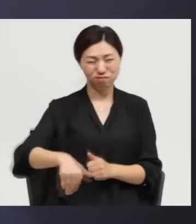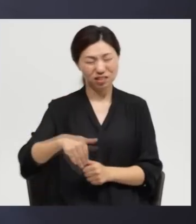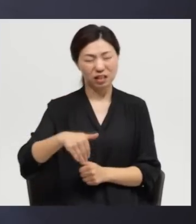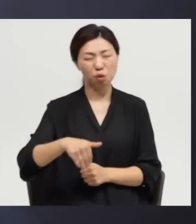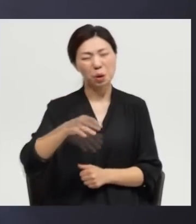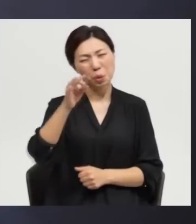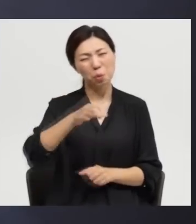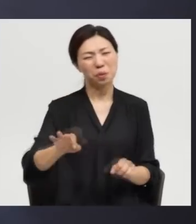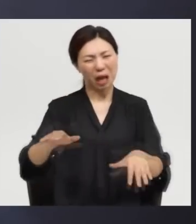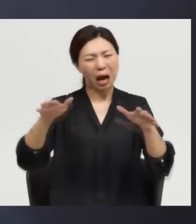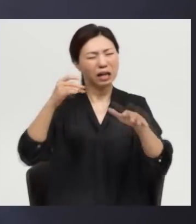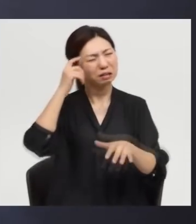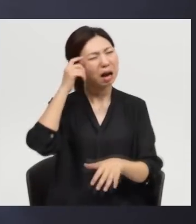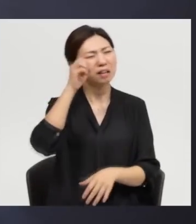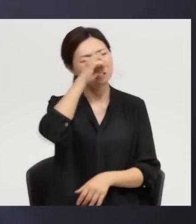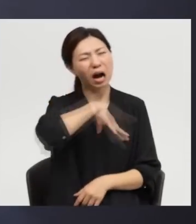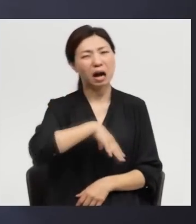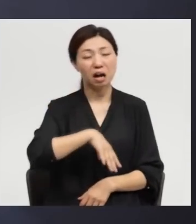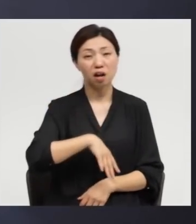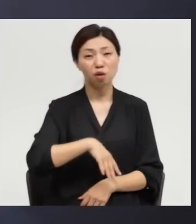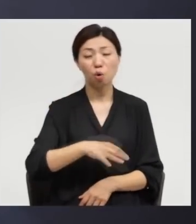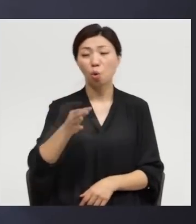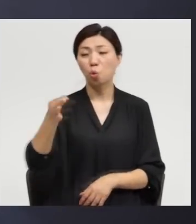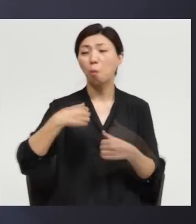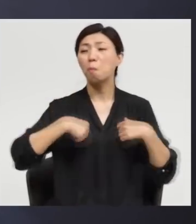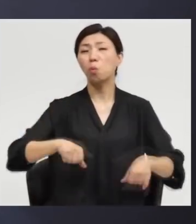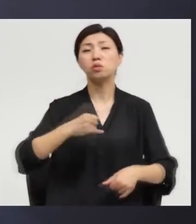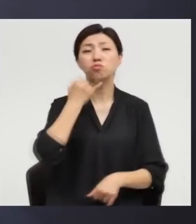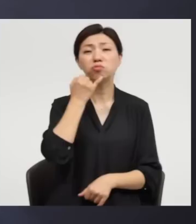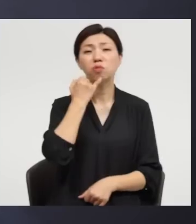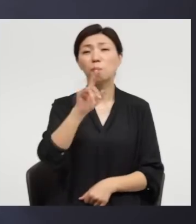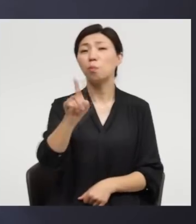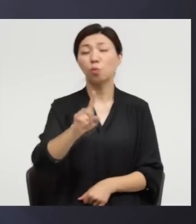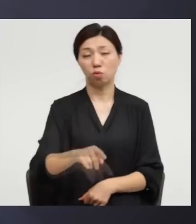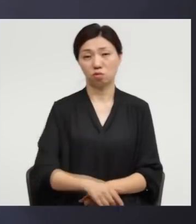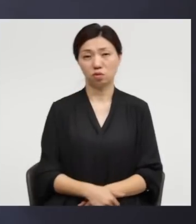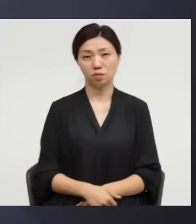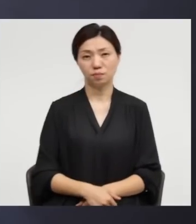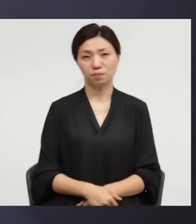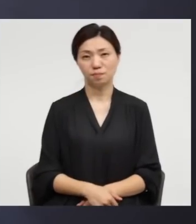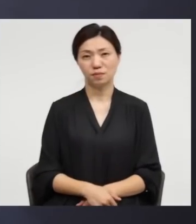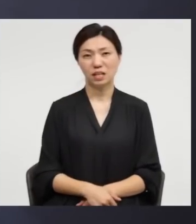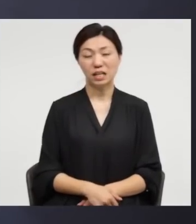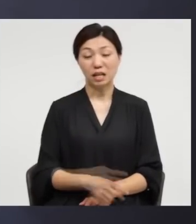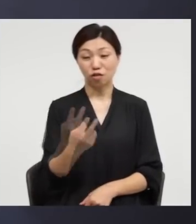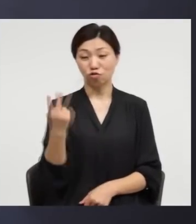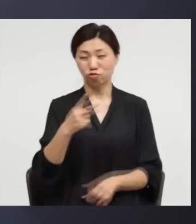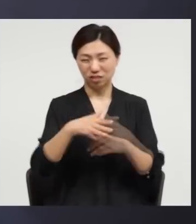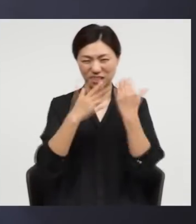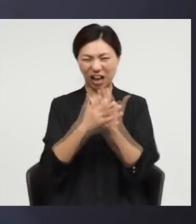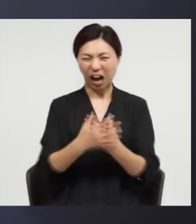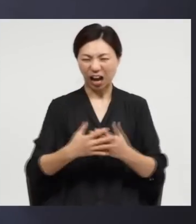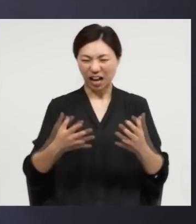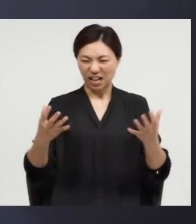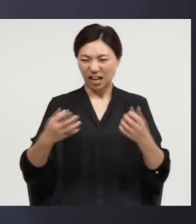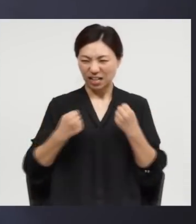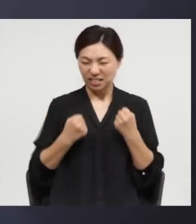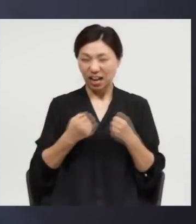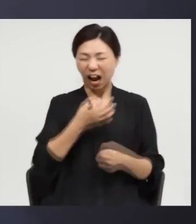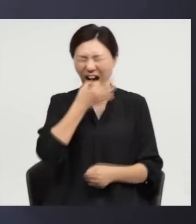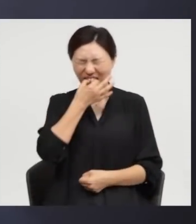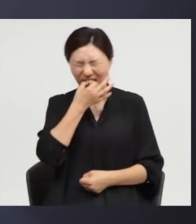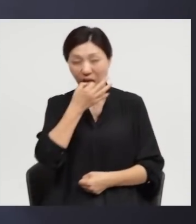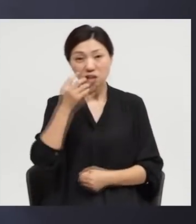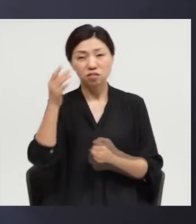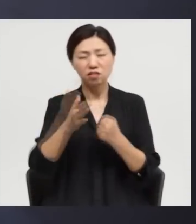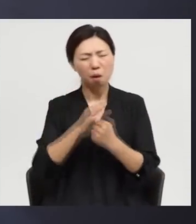떨어졌다고 생각하고 돈 까짓거 좀 버려버리면 되잖아. 그러니까 그거를 양쪽 다 움켜지니까